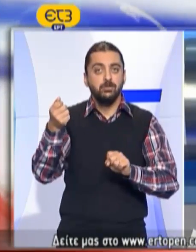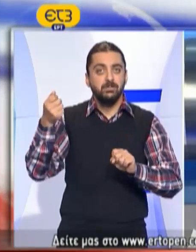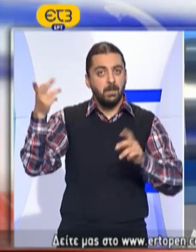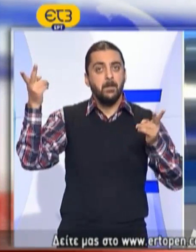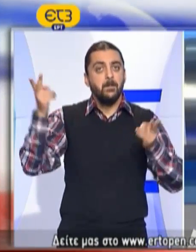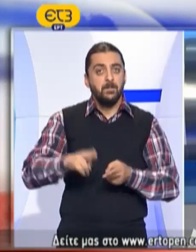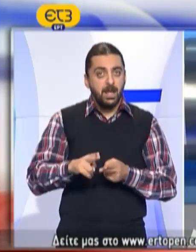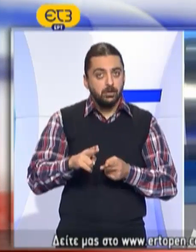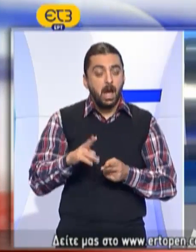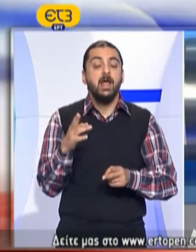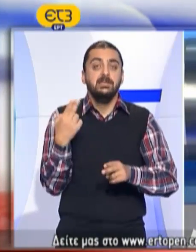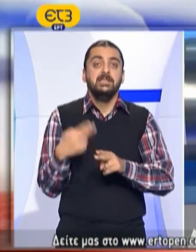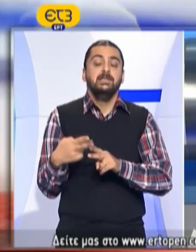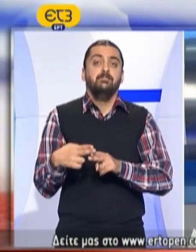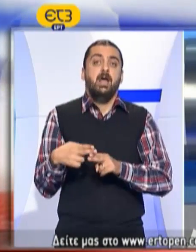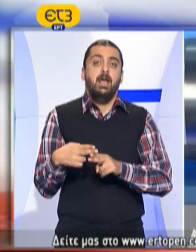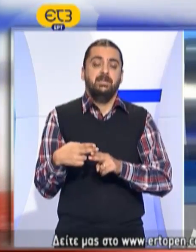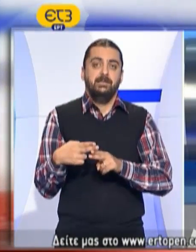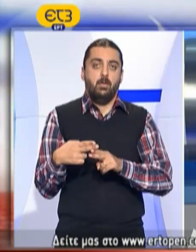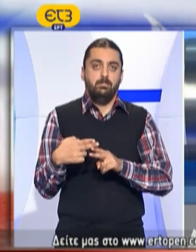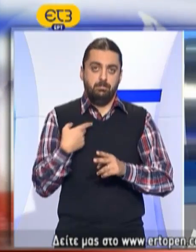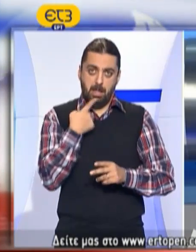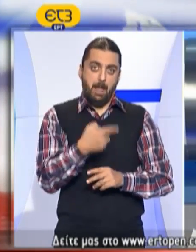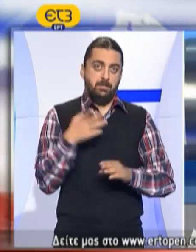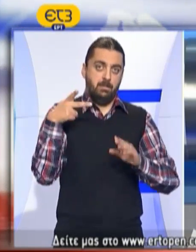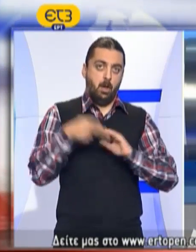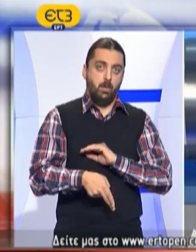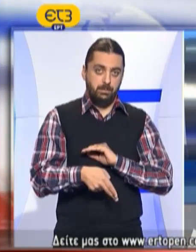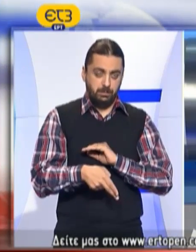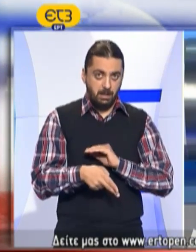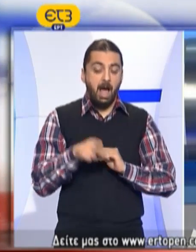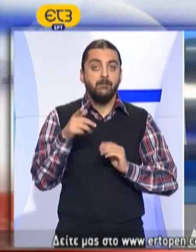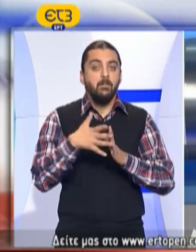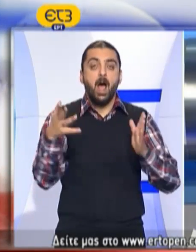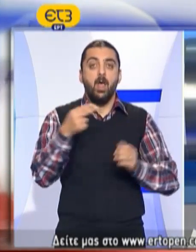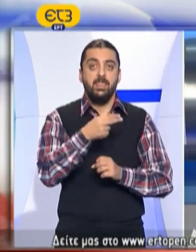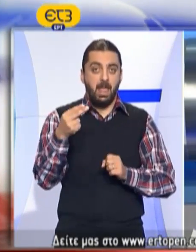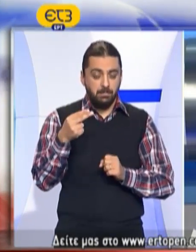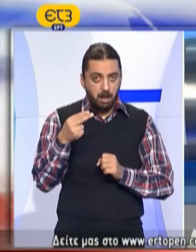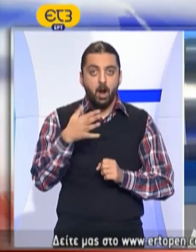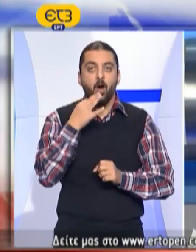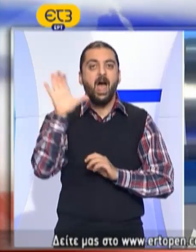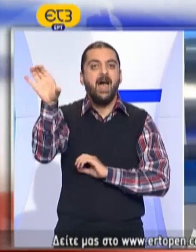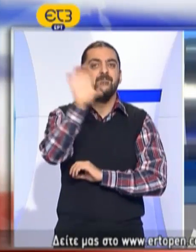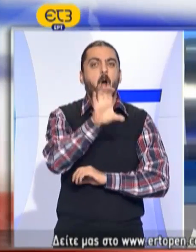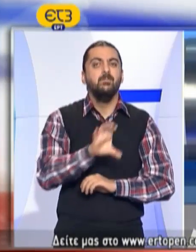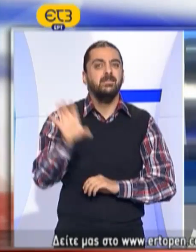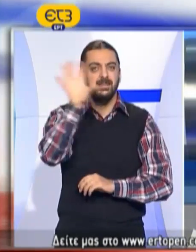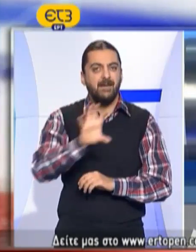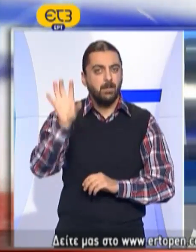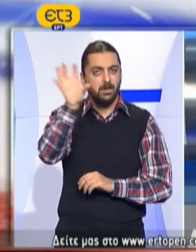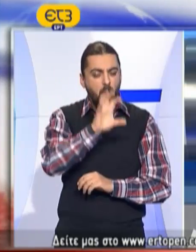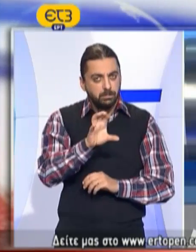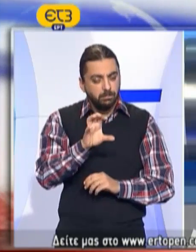του επίσημου τομέα. Το θέμα έχει προκαλέσει μεγάλη τριβή, καθώς αρκετές ευρωπαϊκές χώρες και κυρίως η Γερμανία αντιδρούν και δεν θέλουν